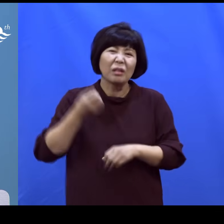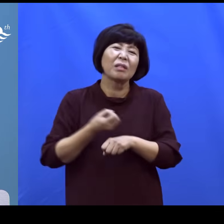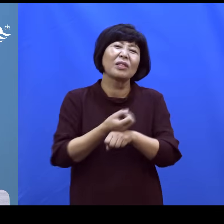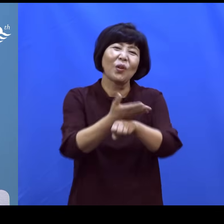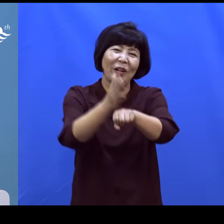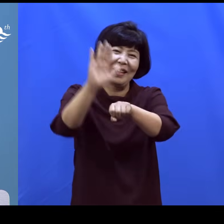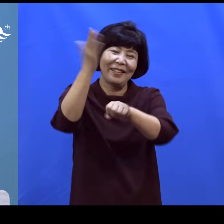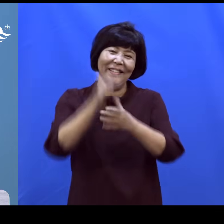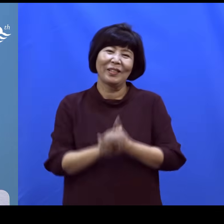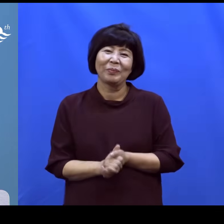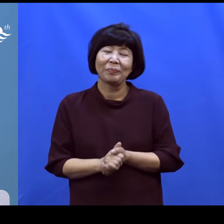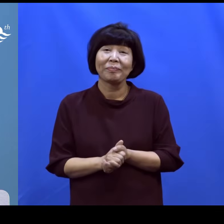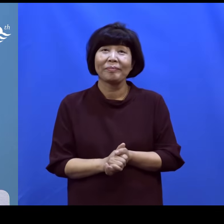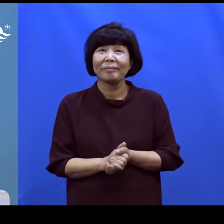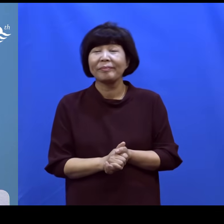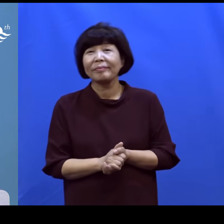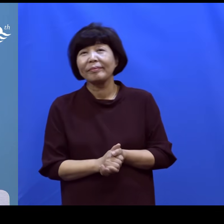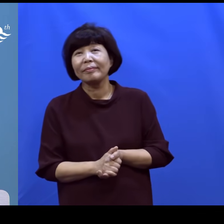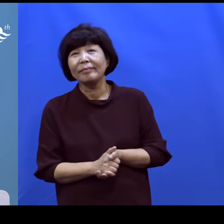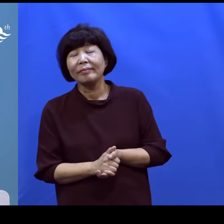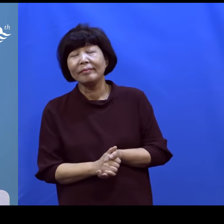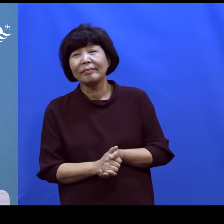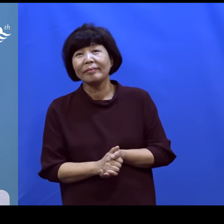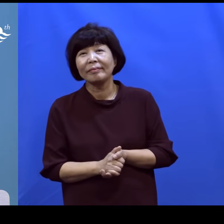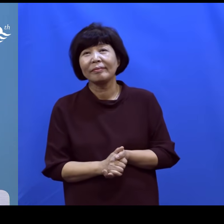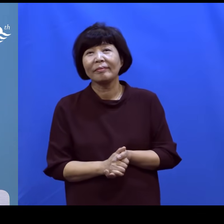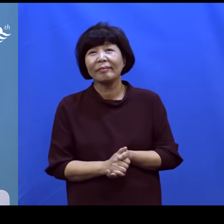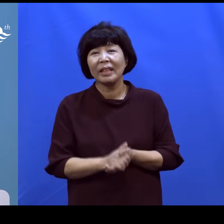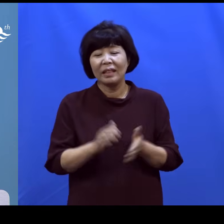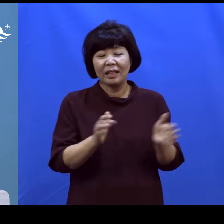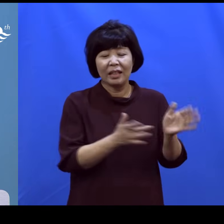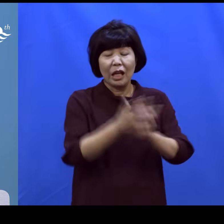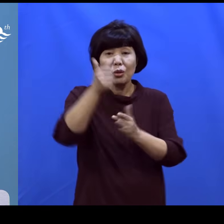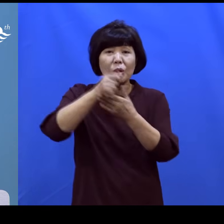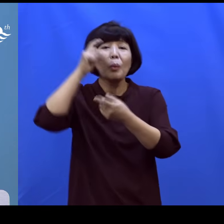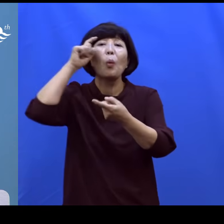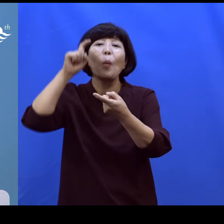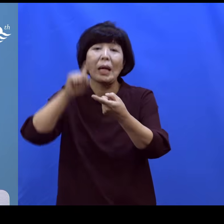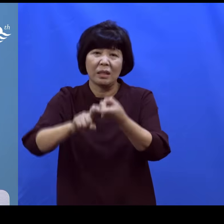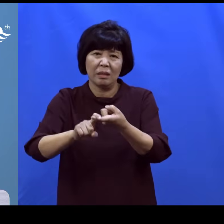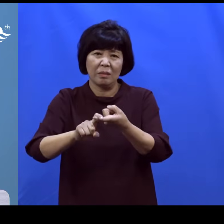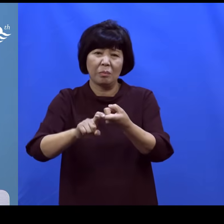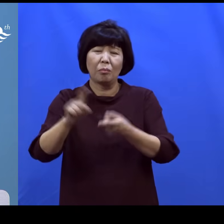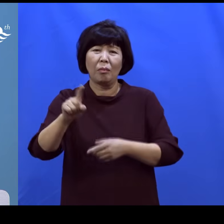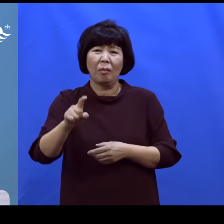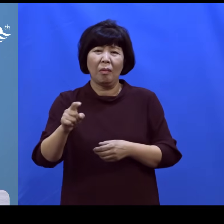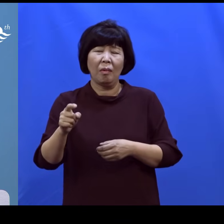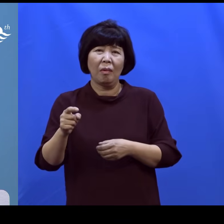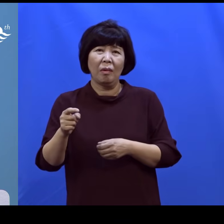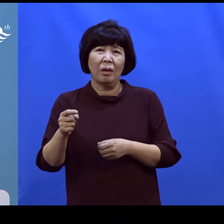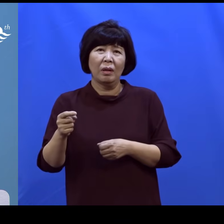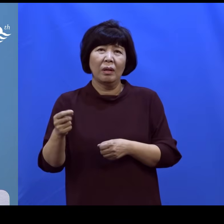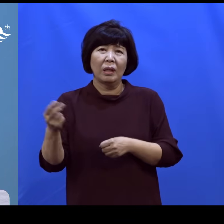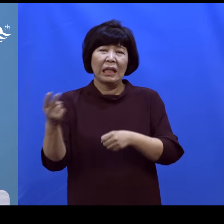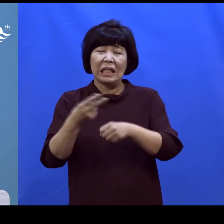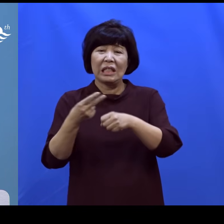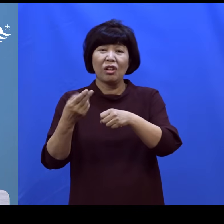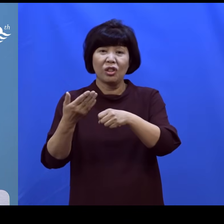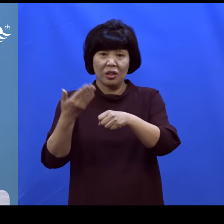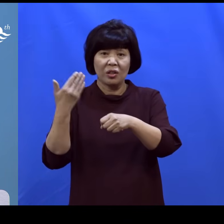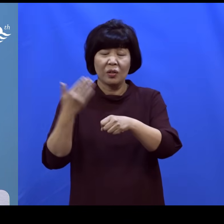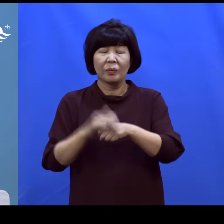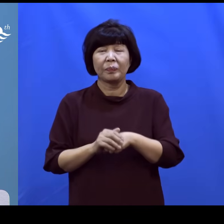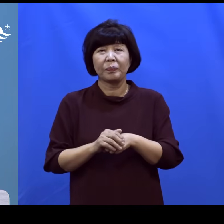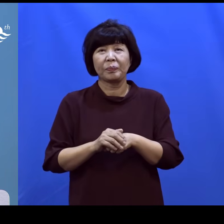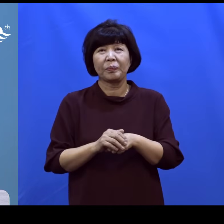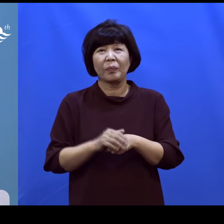여러분, 우리가 주님의 관심은 여기에 있는 거죠. 2000년 되셨어요. 예수님이 오신 지 2000년 돼. 그